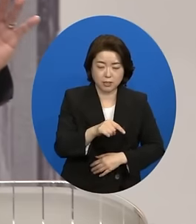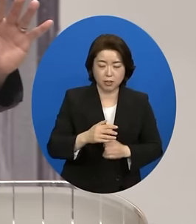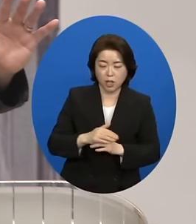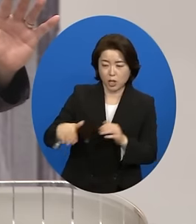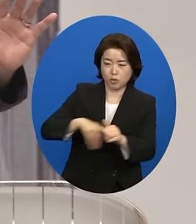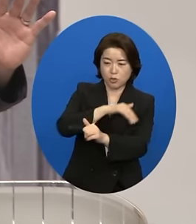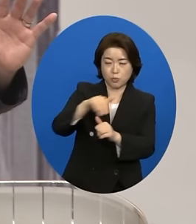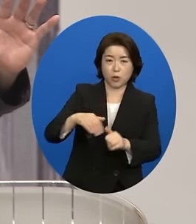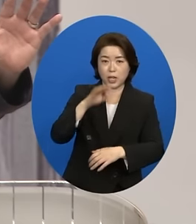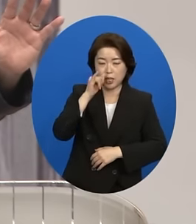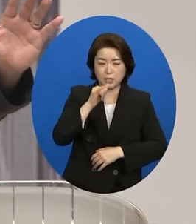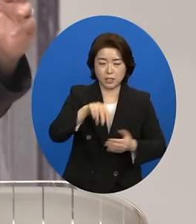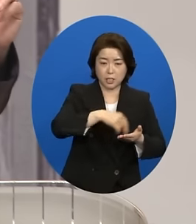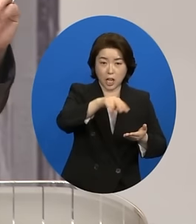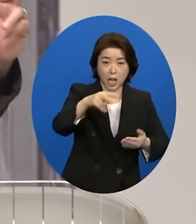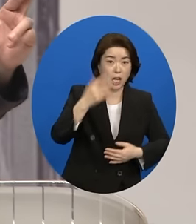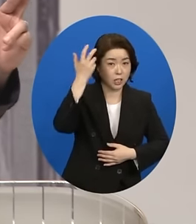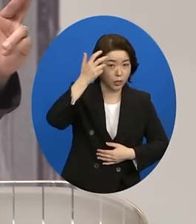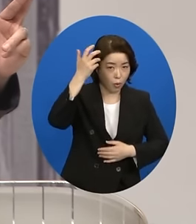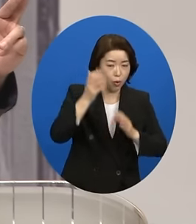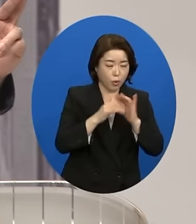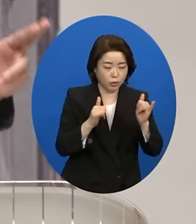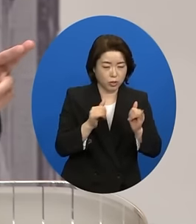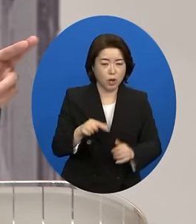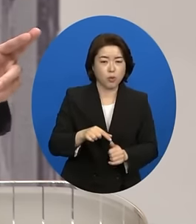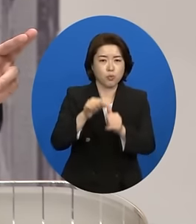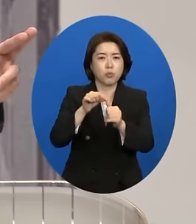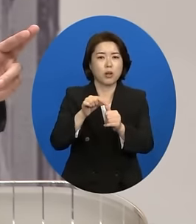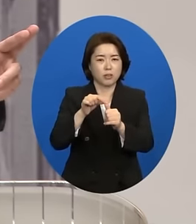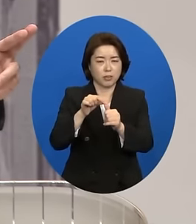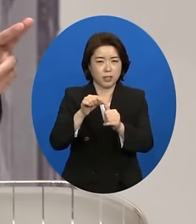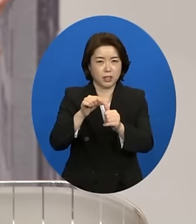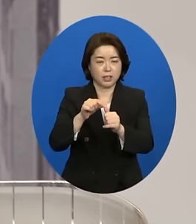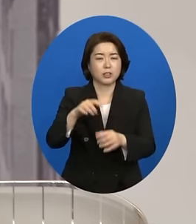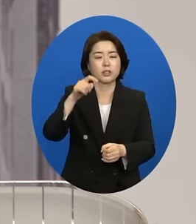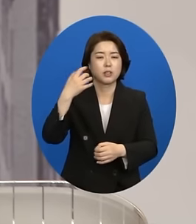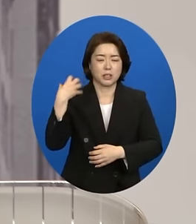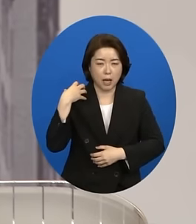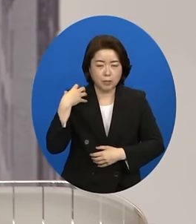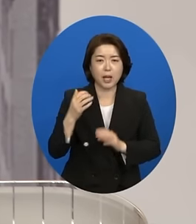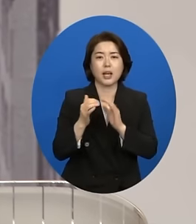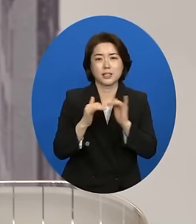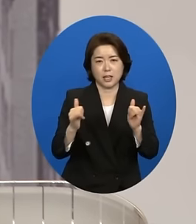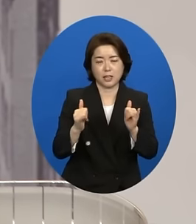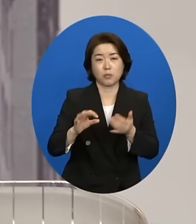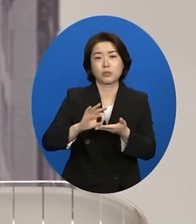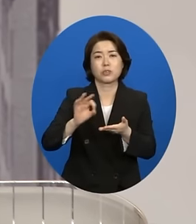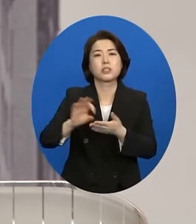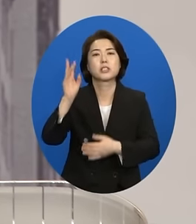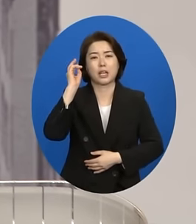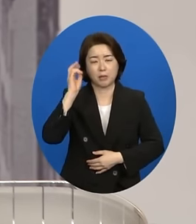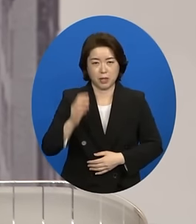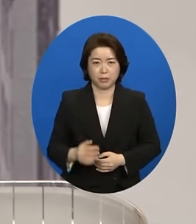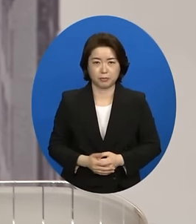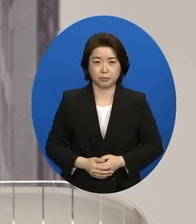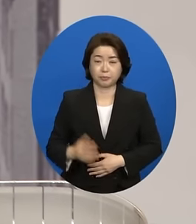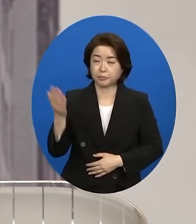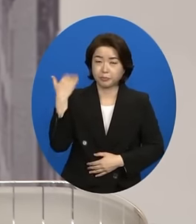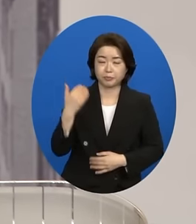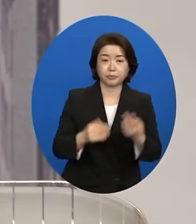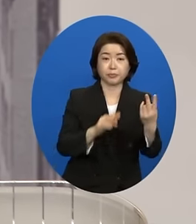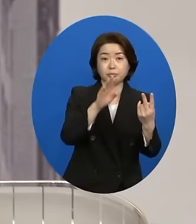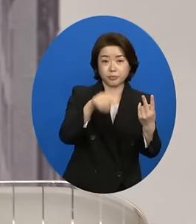있는 잃어버린 자들을 구원하게 하실 줄로 믿습니다. 얼마 전에 세례받으신 2부 예배